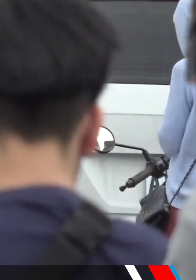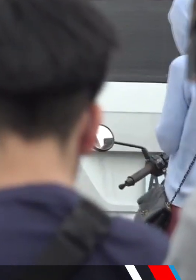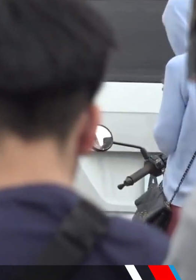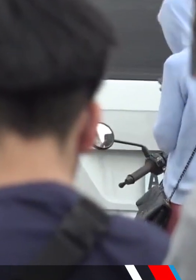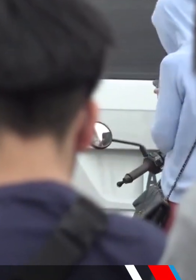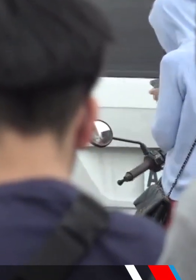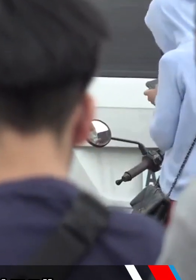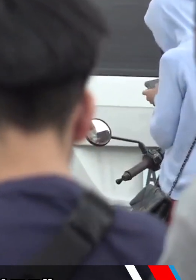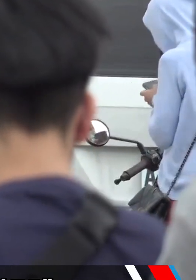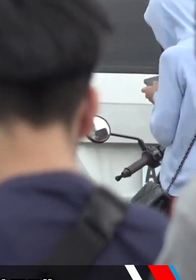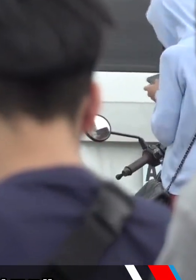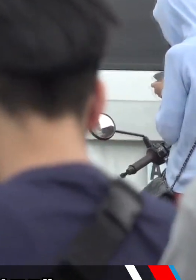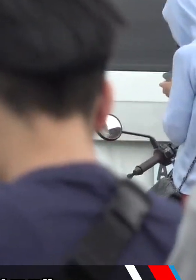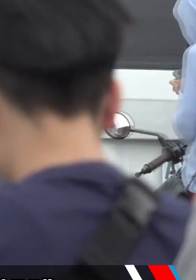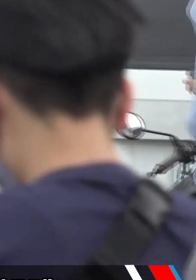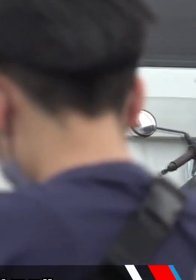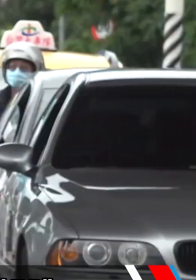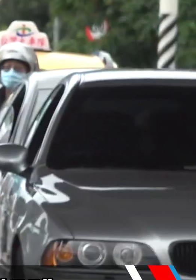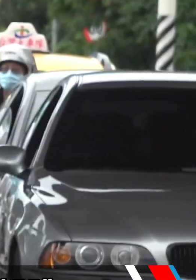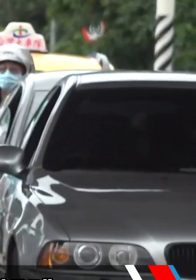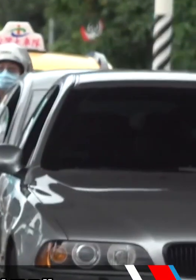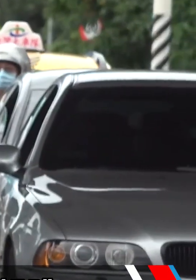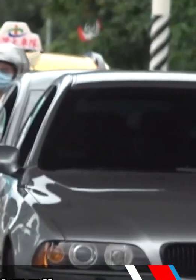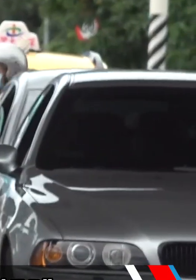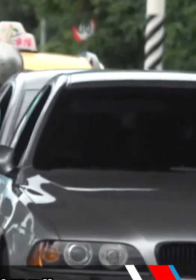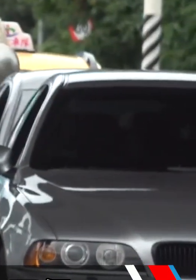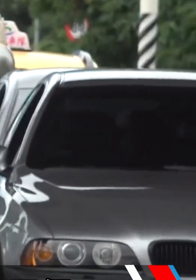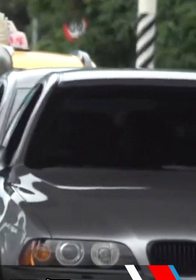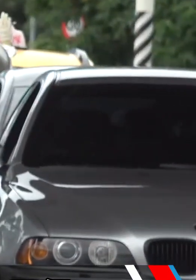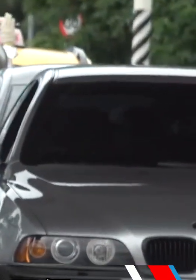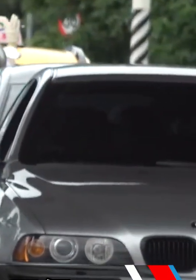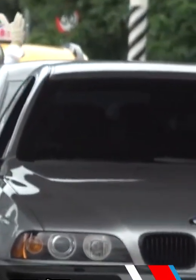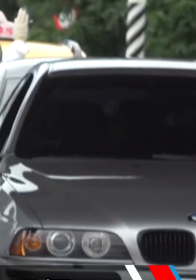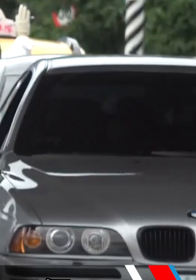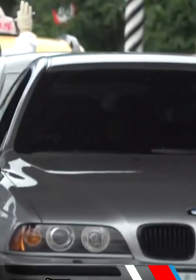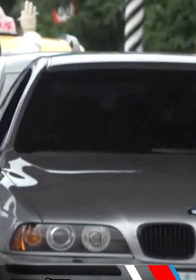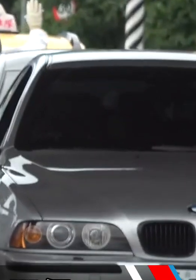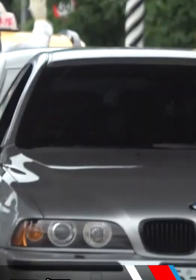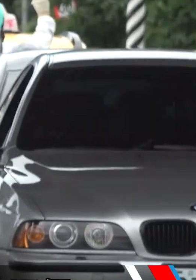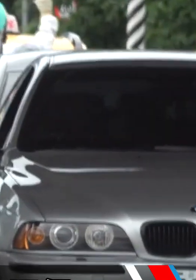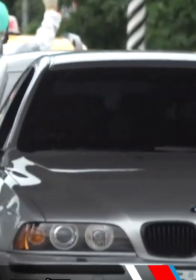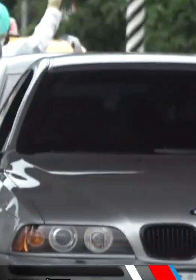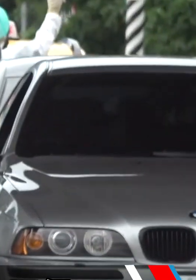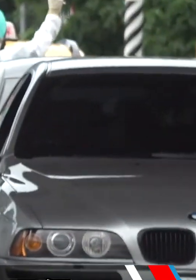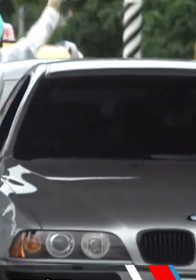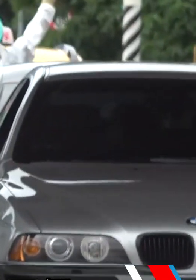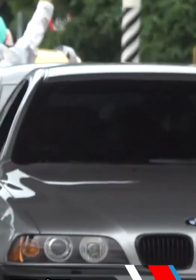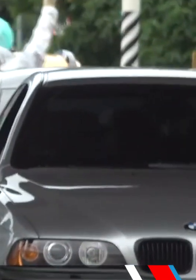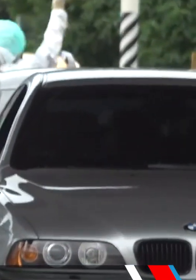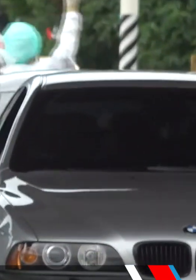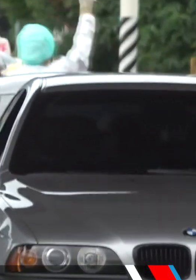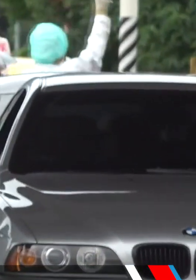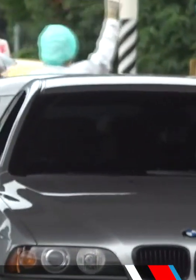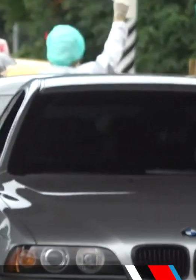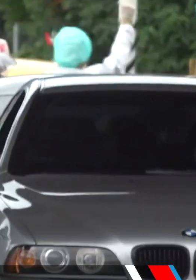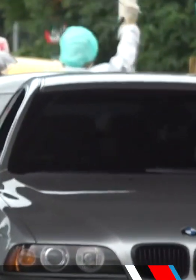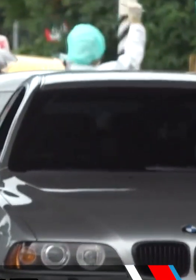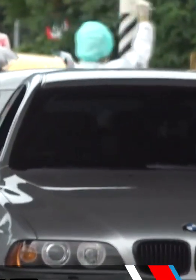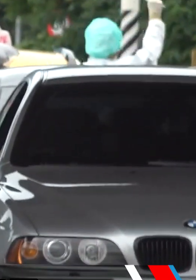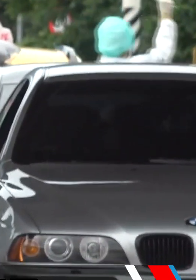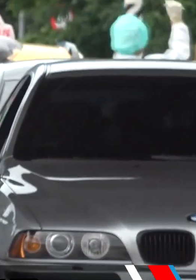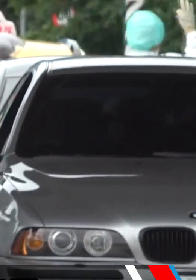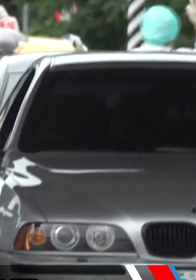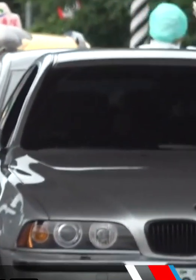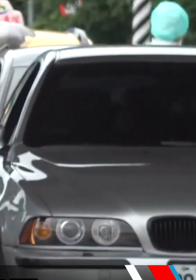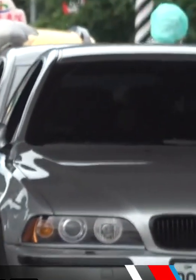天新增确诊人数还是以4万5万这样数字起跳，对社会整体运作还是造成一些不便。尤其明天起，